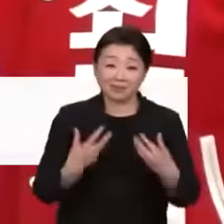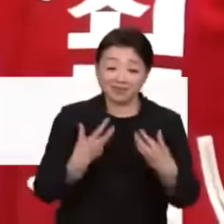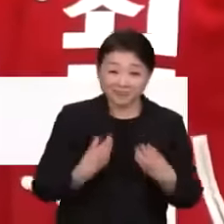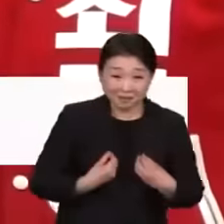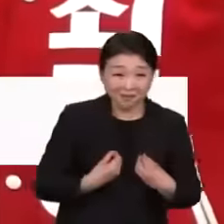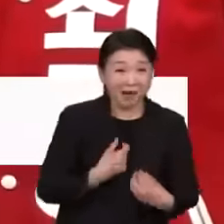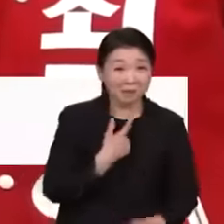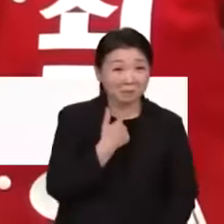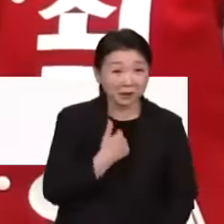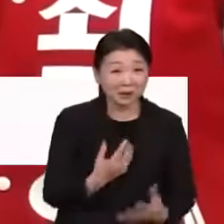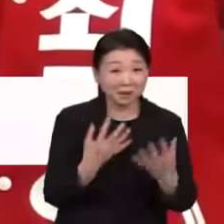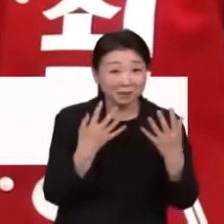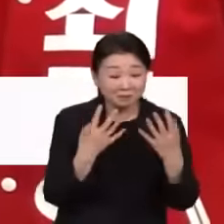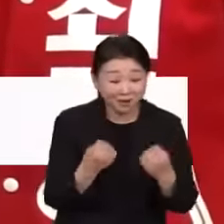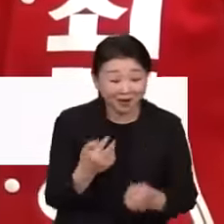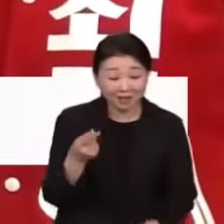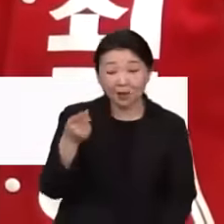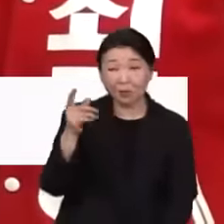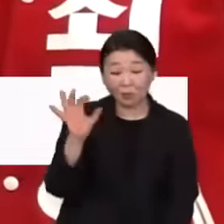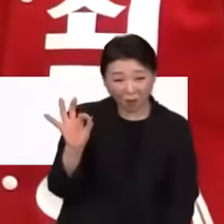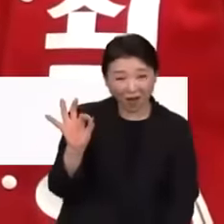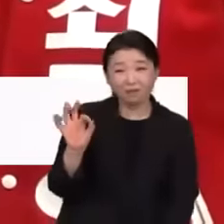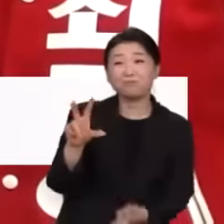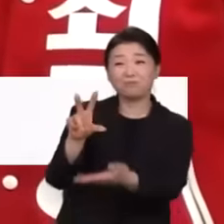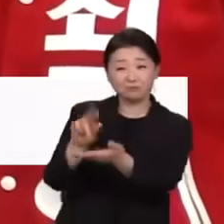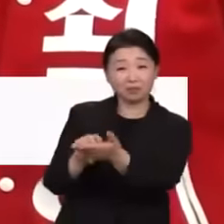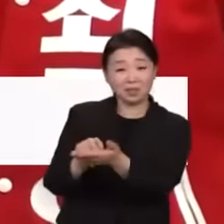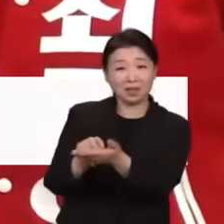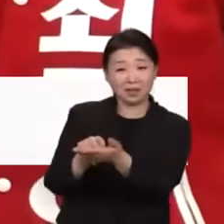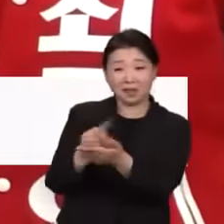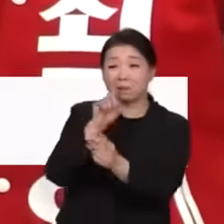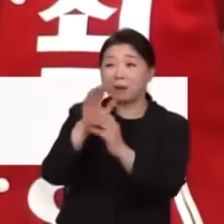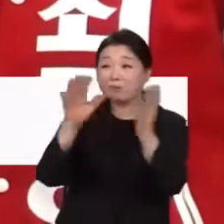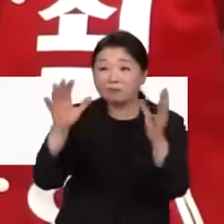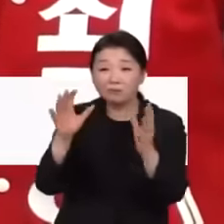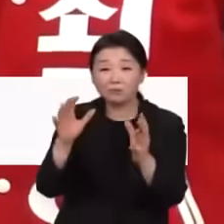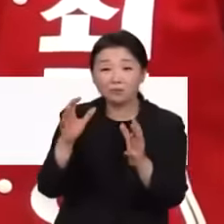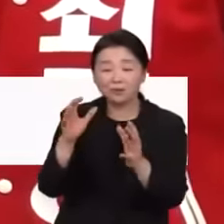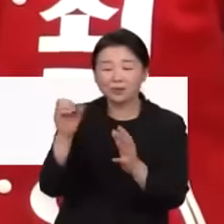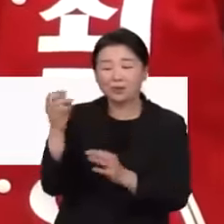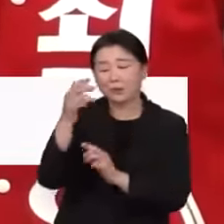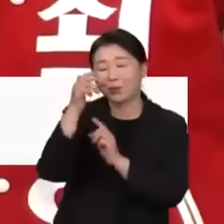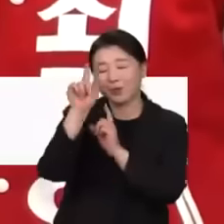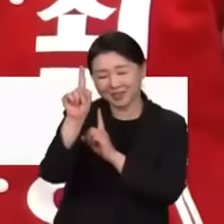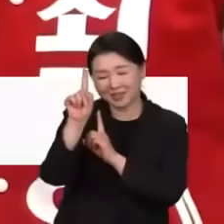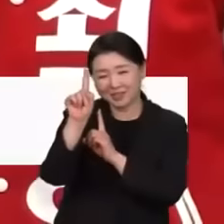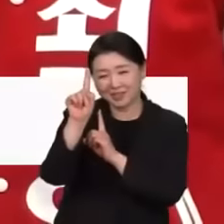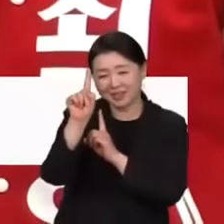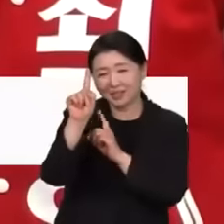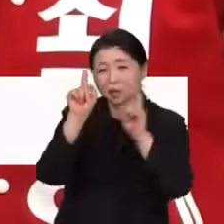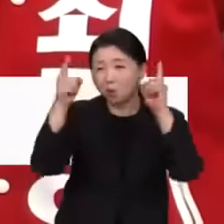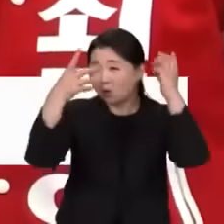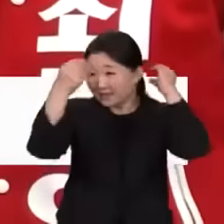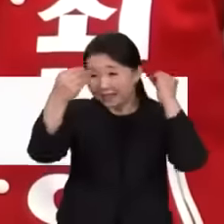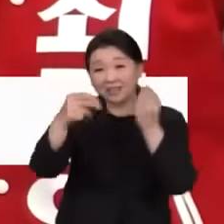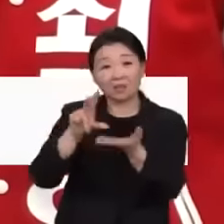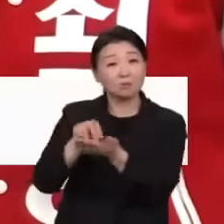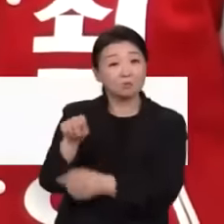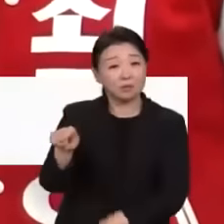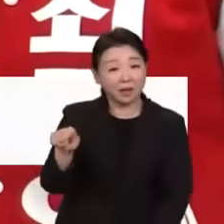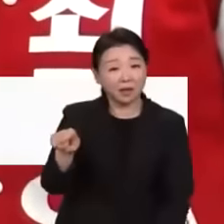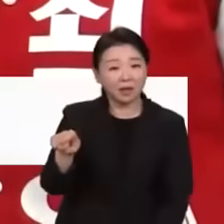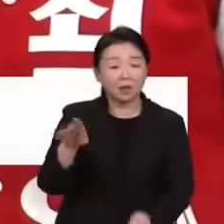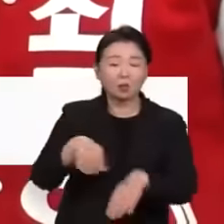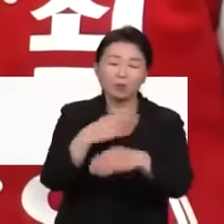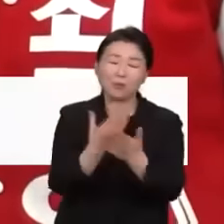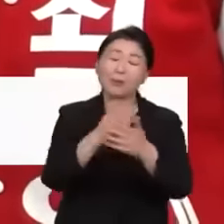실망하셨던 분들이 많으셨던 황상무 수석 문제라든가 이종섭 대사 문제 저희가 결국 오늘